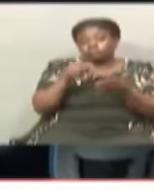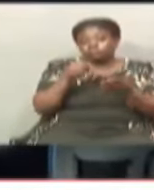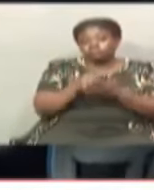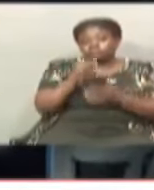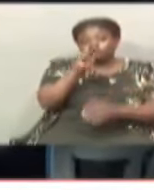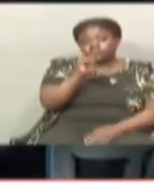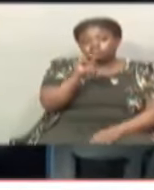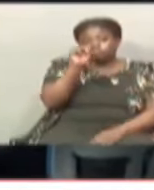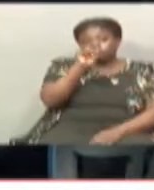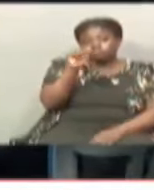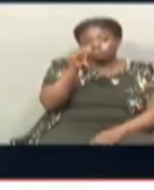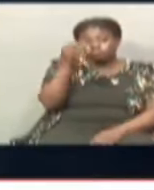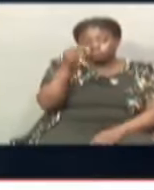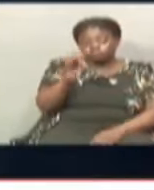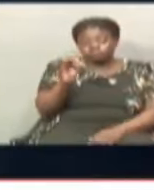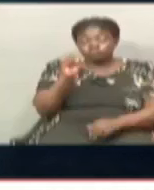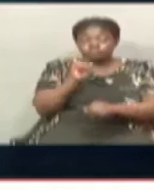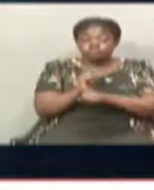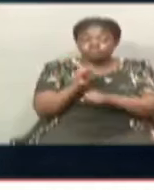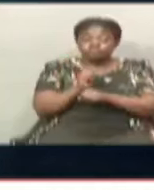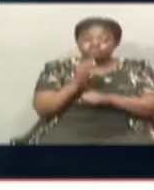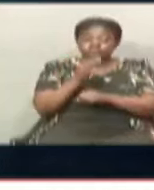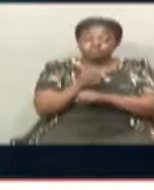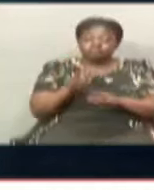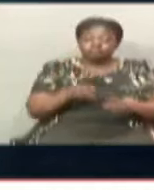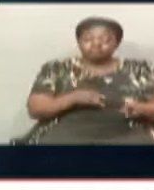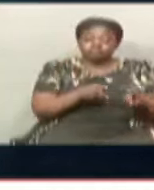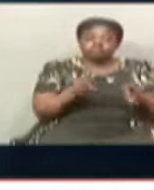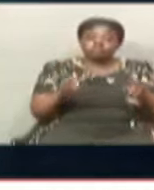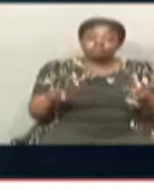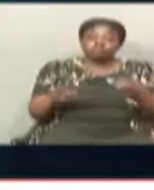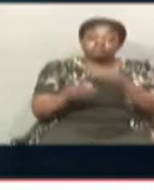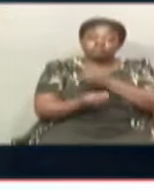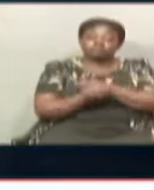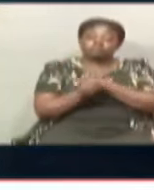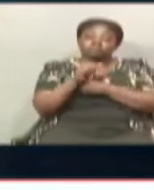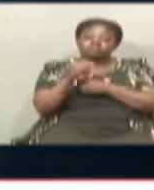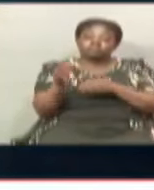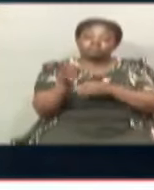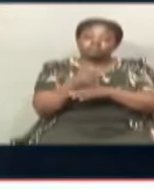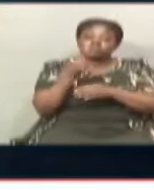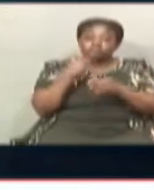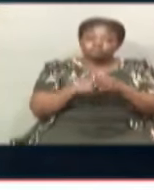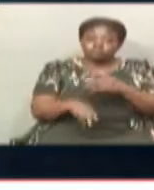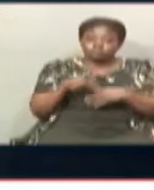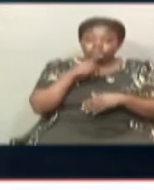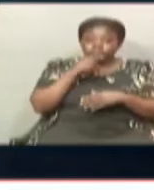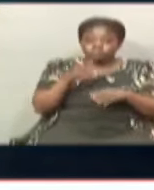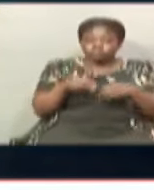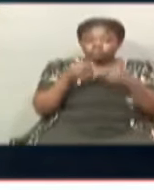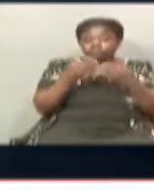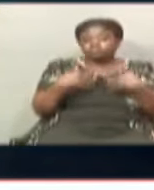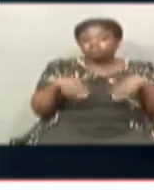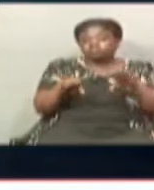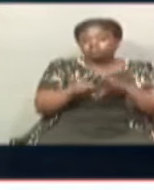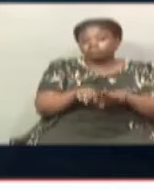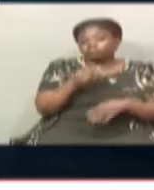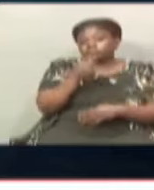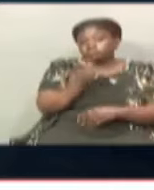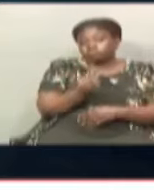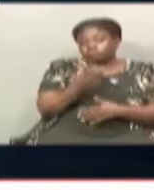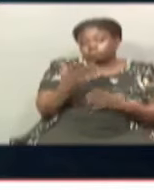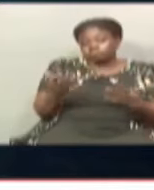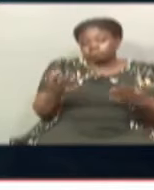z'ekitavu, okudibaga emirimu, obuli bw'enguzi n'ebirala. Era Minisita Among yategeeza nti Byarugaba okwongerwa endagaano entonotono